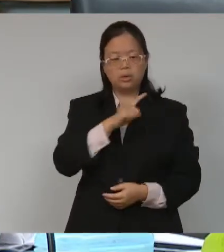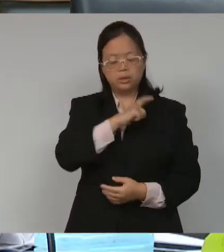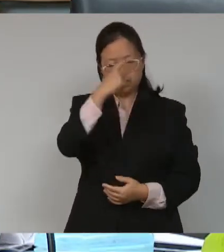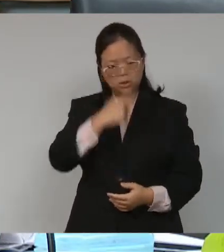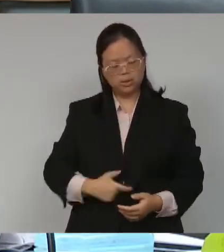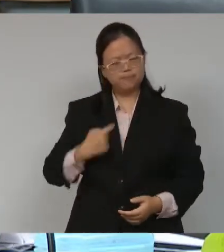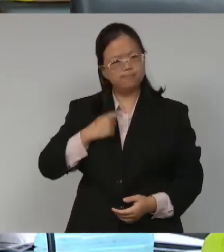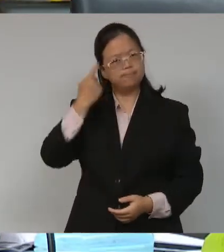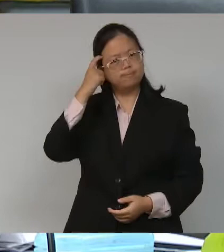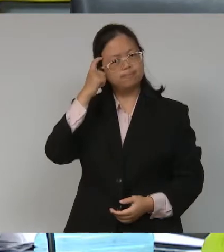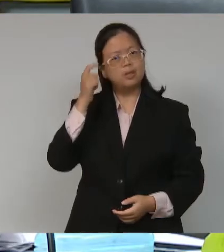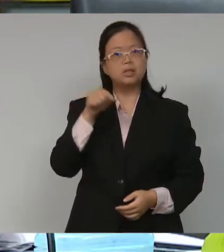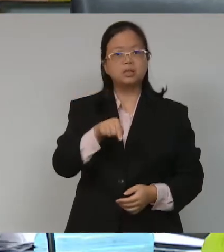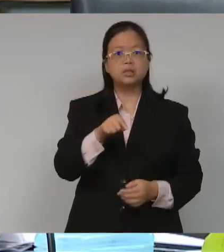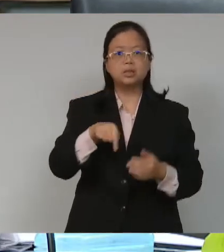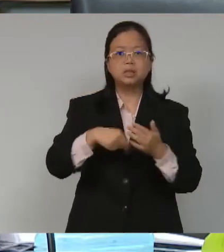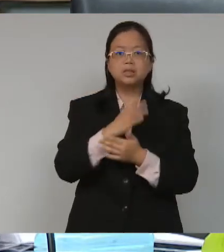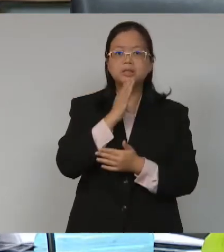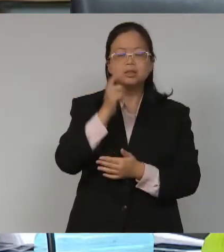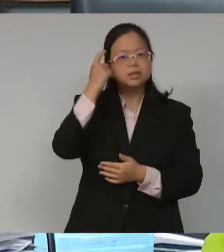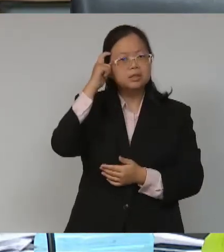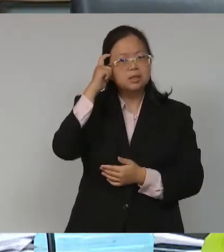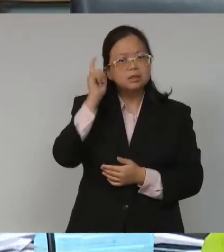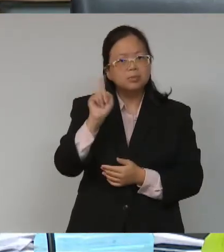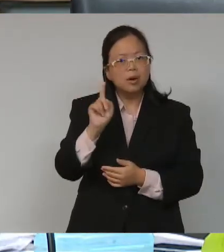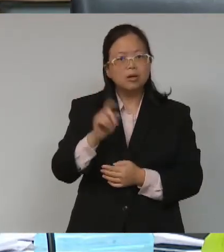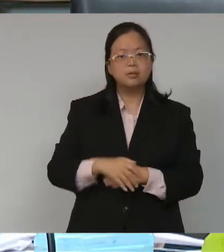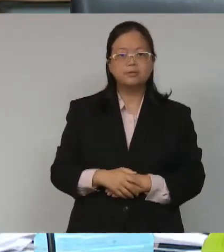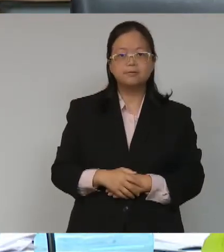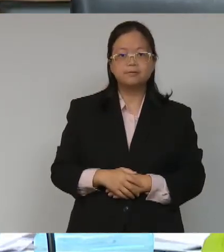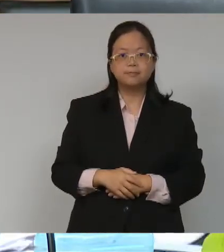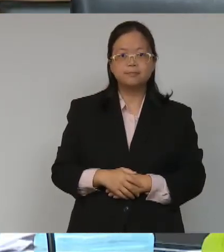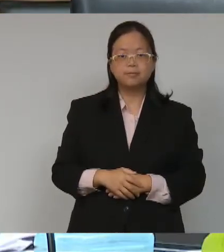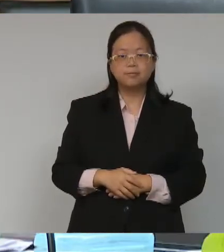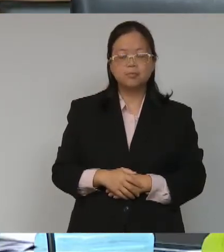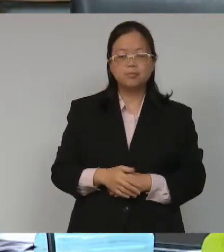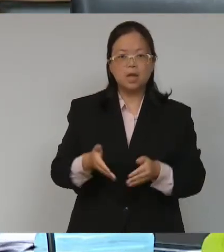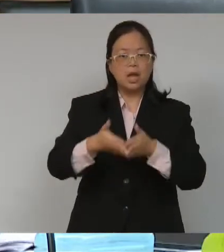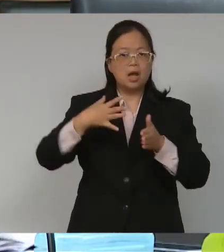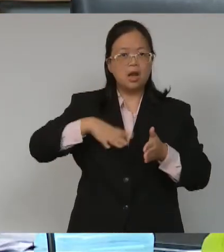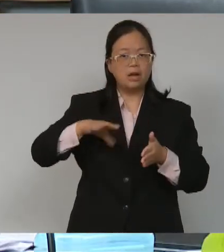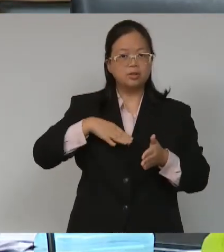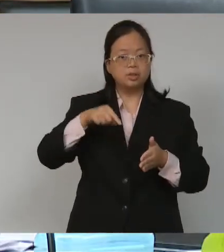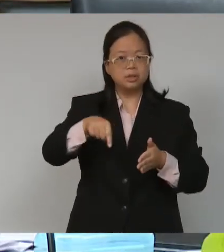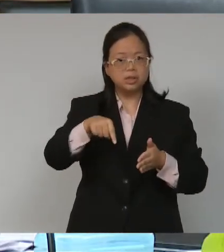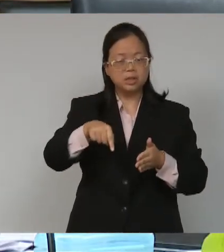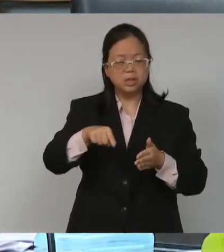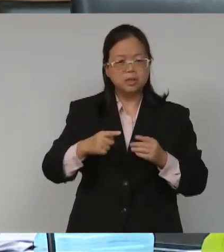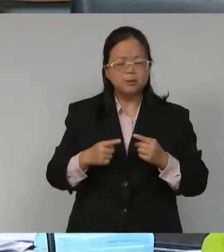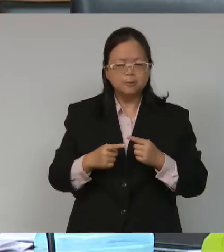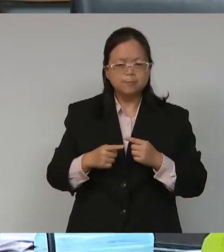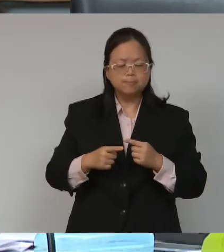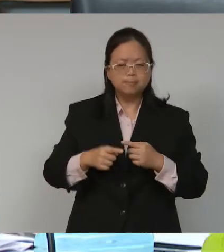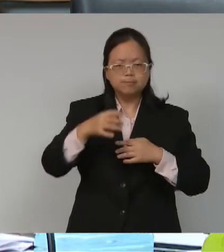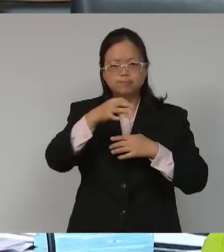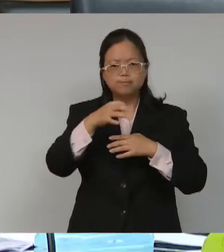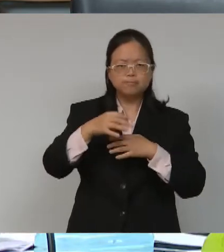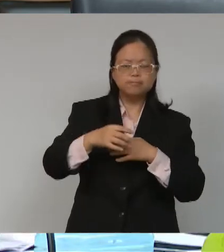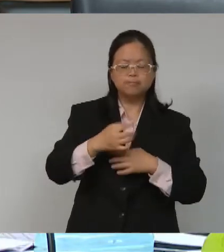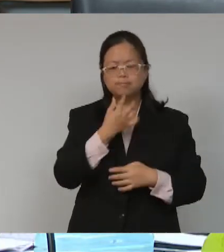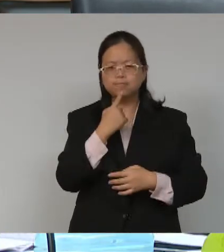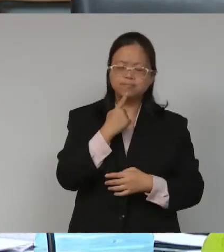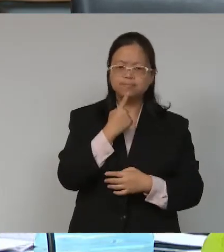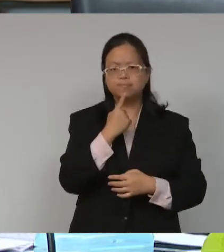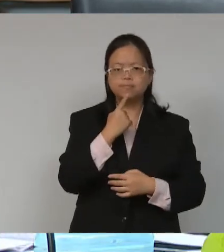啊，因为这个只是把这个从，我想这个要了解这个提案的争议啊，应该还要再看他的理由说